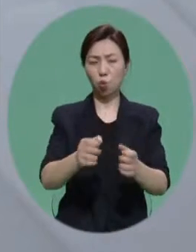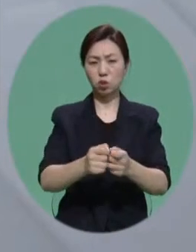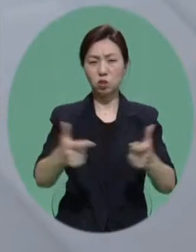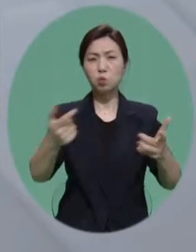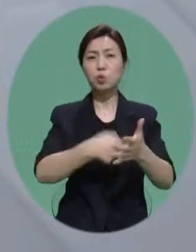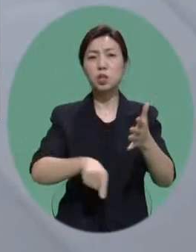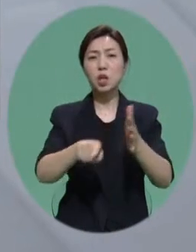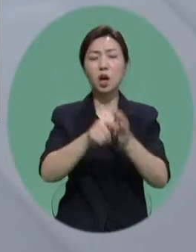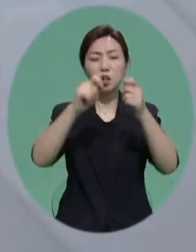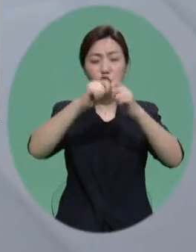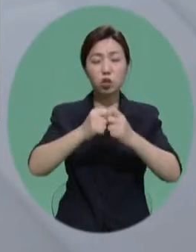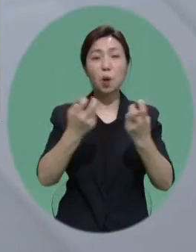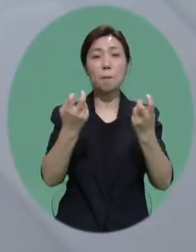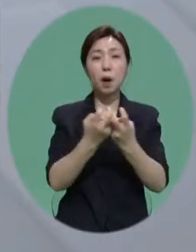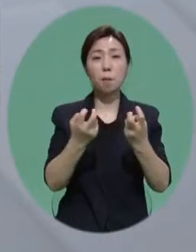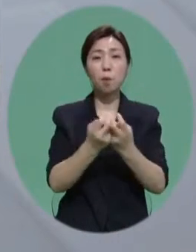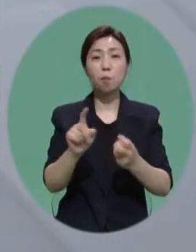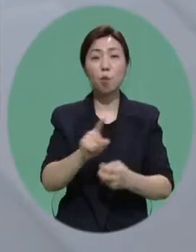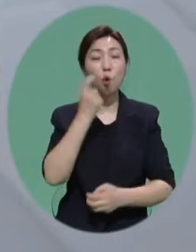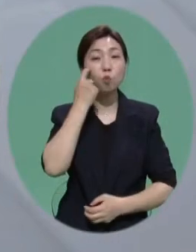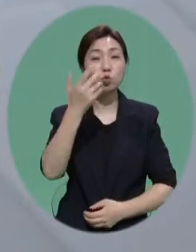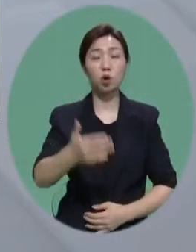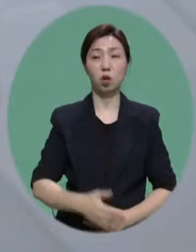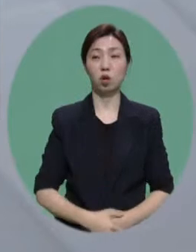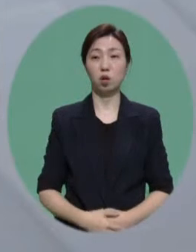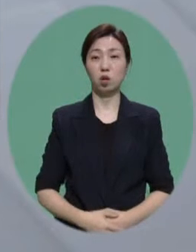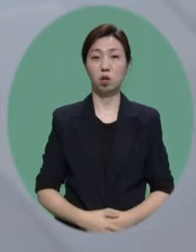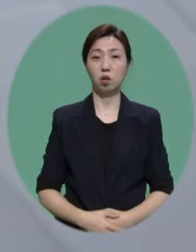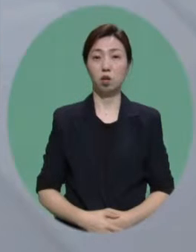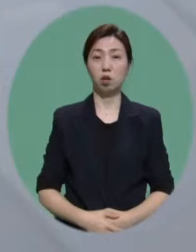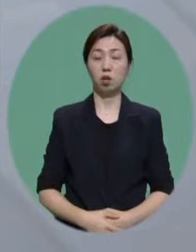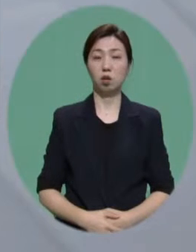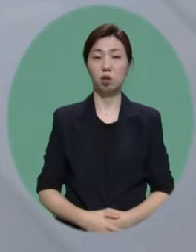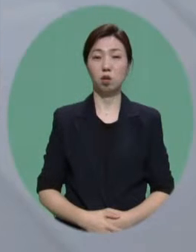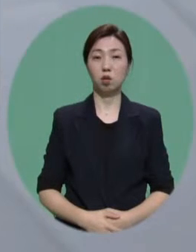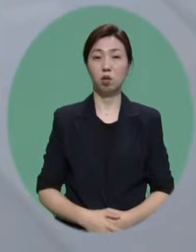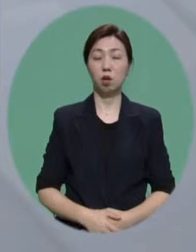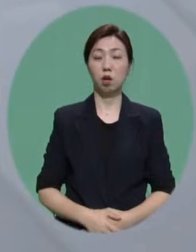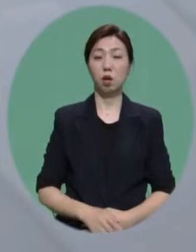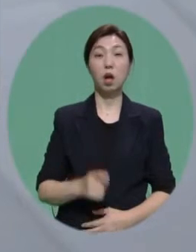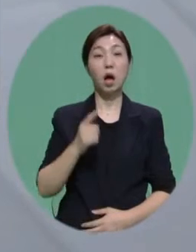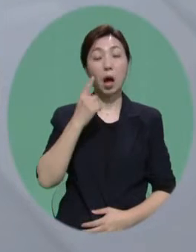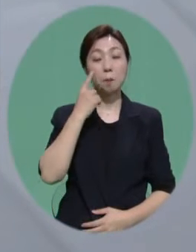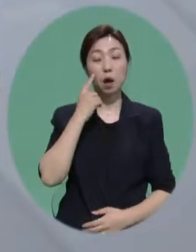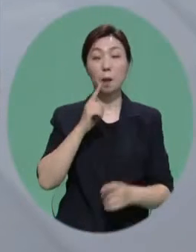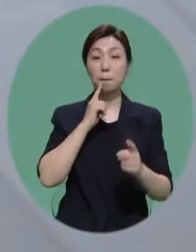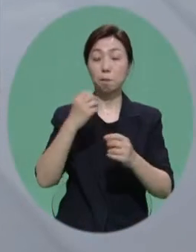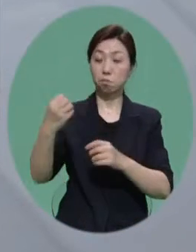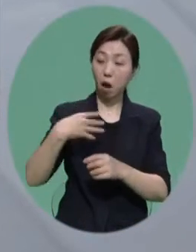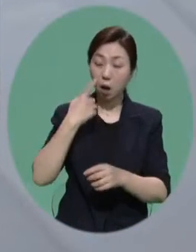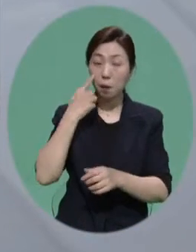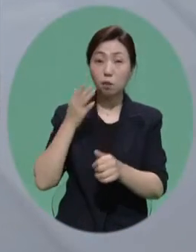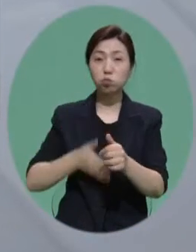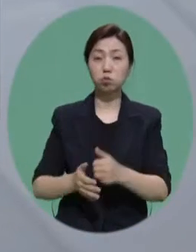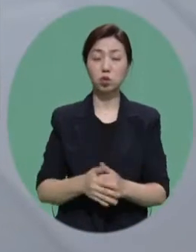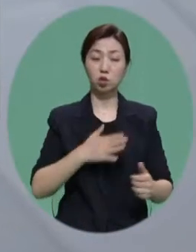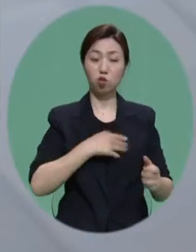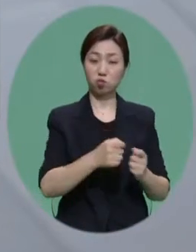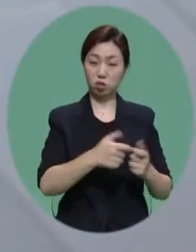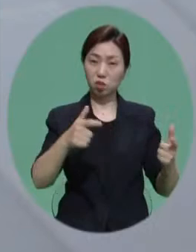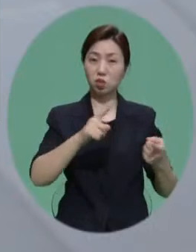4 한번만 더 말씀 다시 한번 얘기를 해 주시죠 저는 어 늘리는 것이 바람직하다